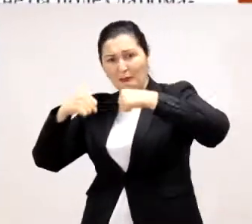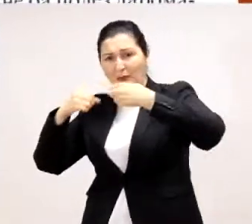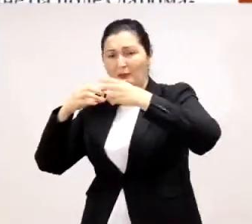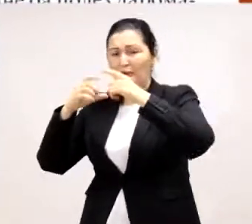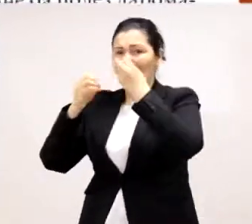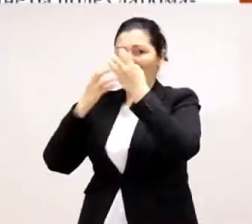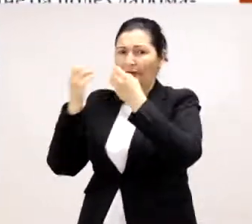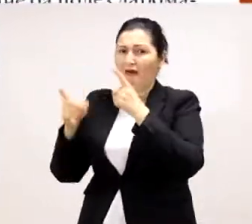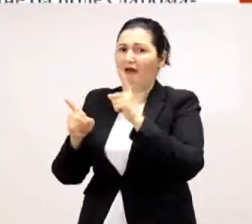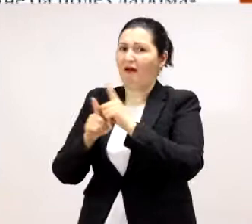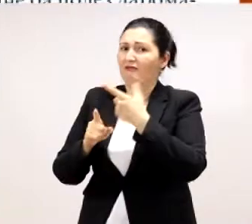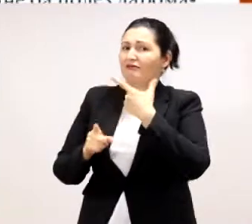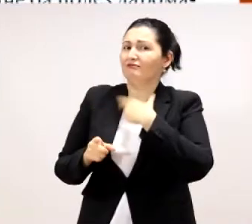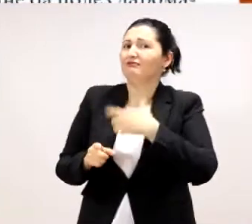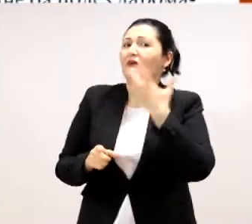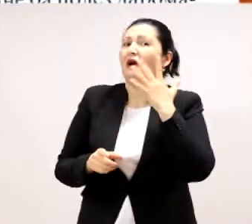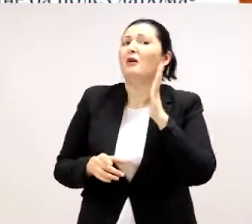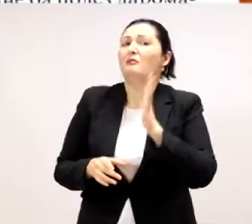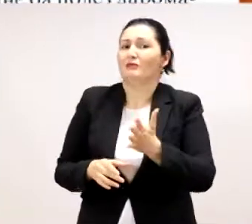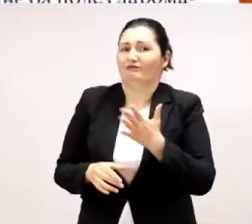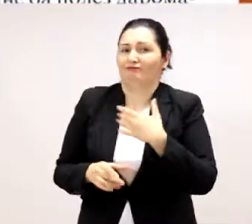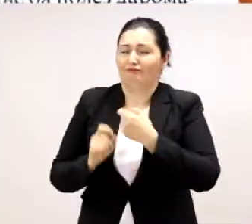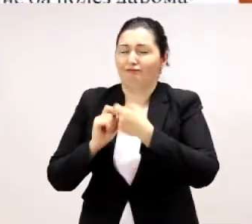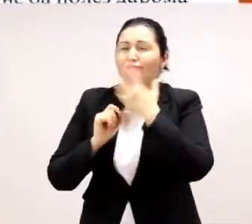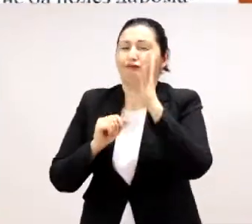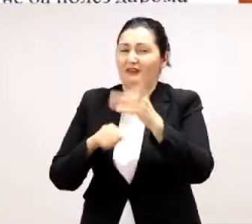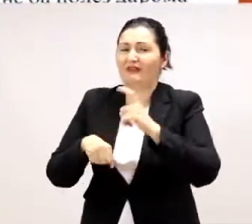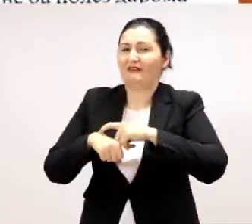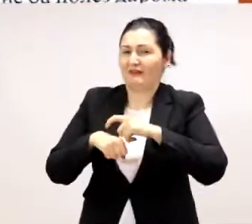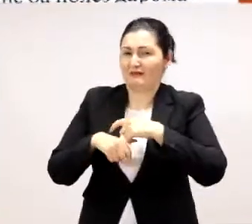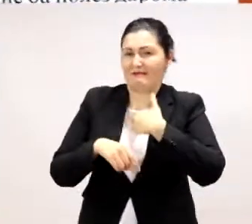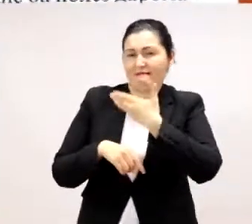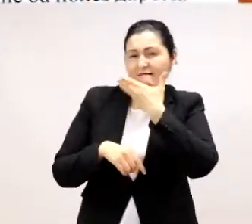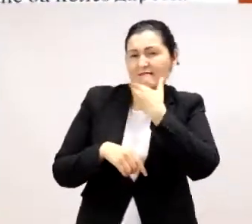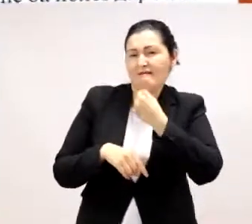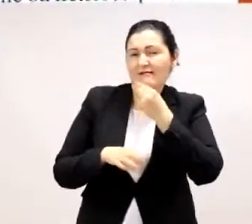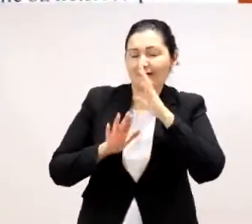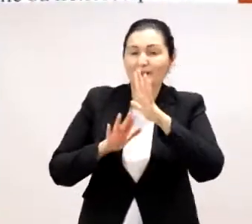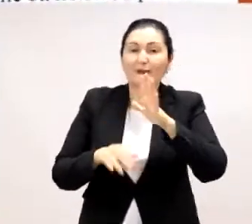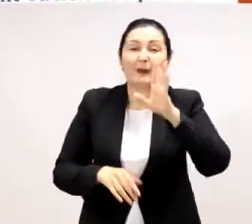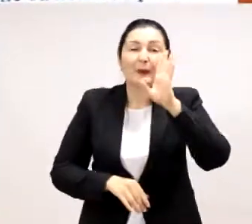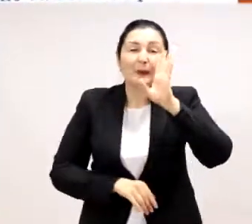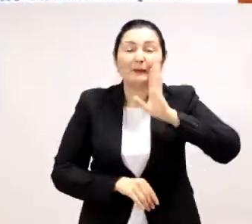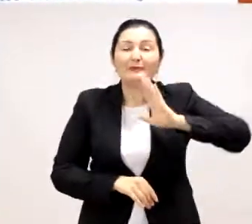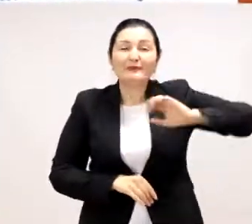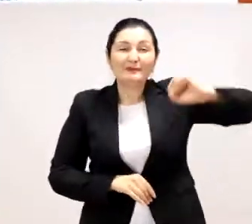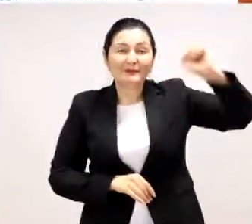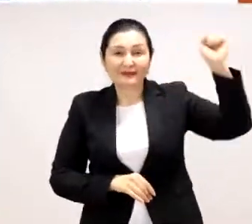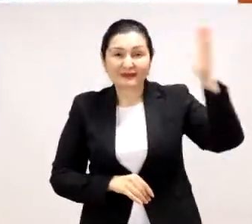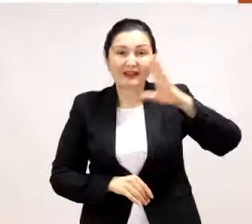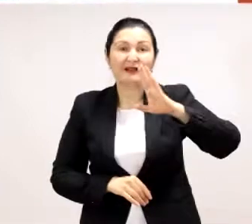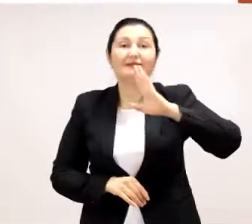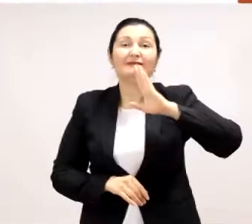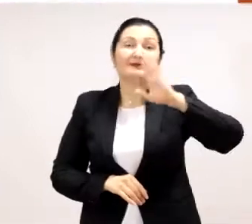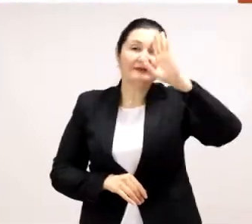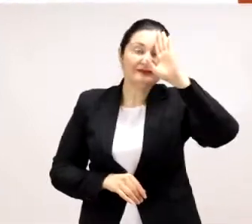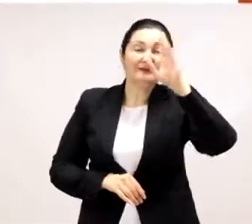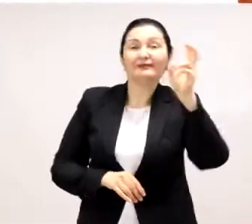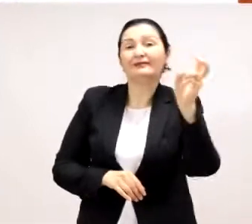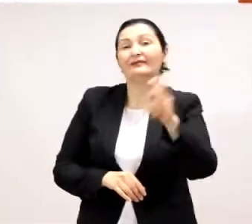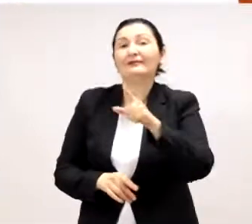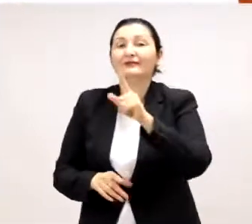روزی که ما گل بودنمون رو اثبات میکنیم. باز یک صبح آفتابی همون مرد و زن با پلیس در